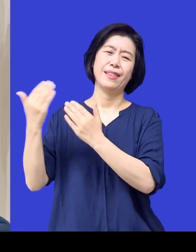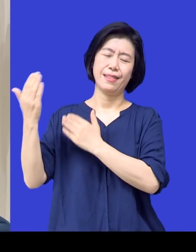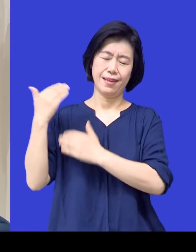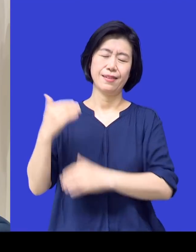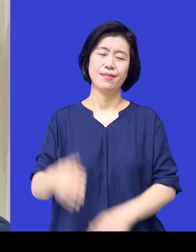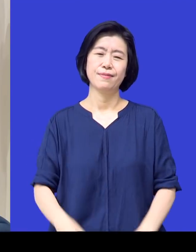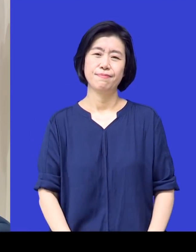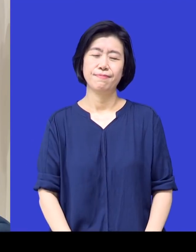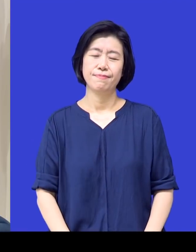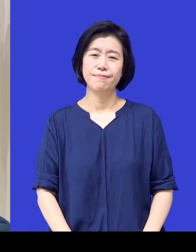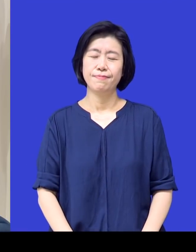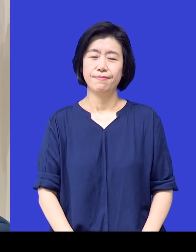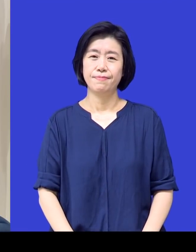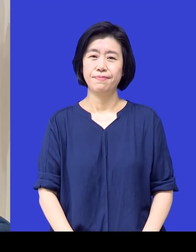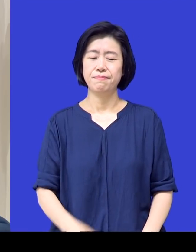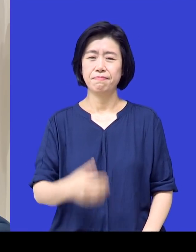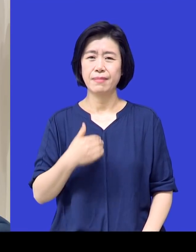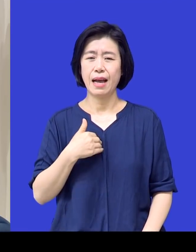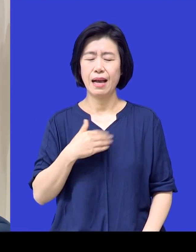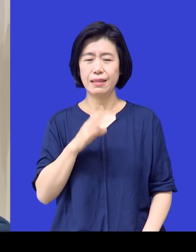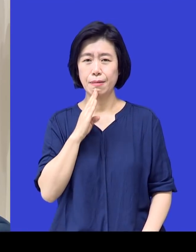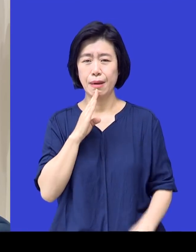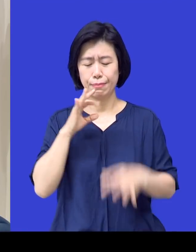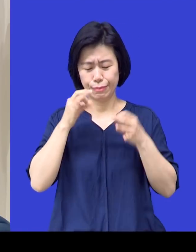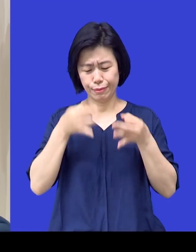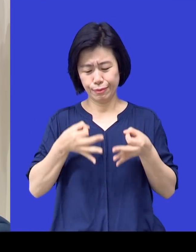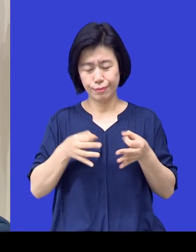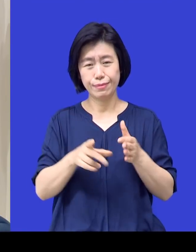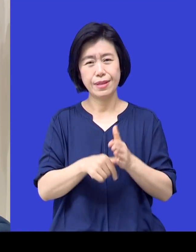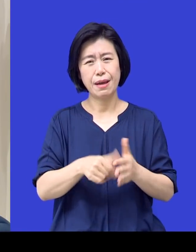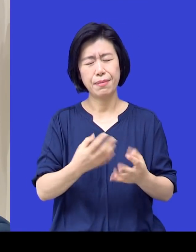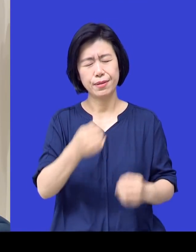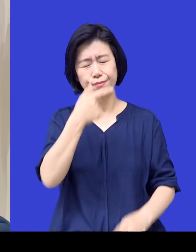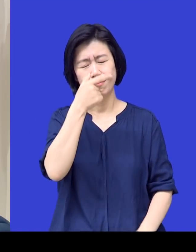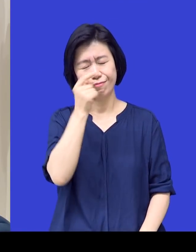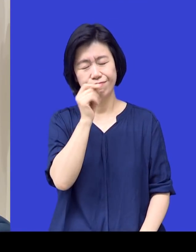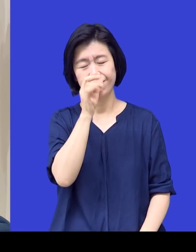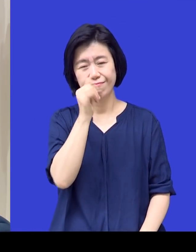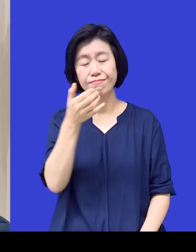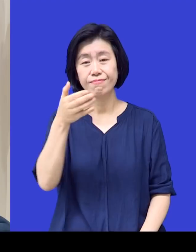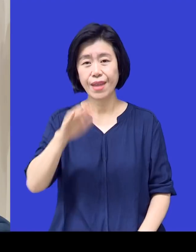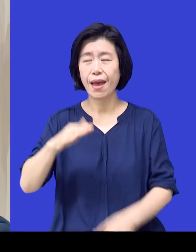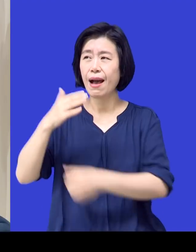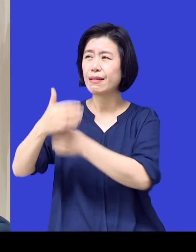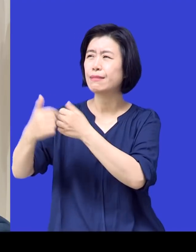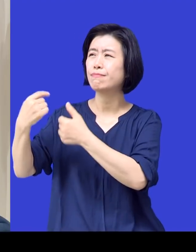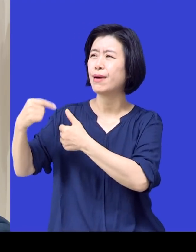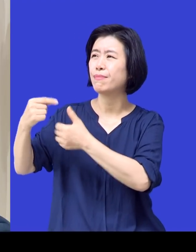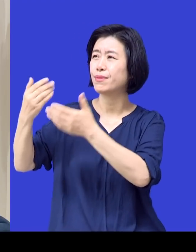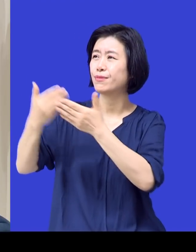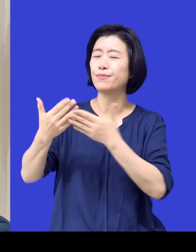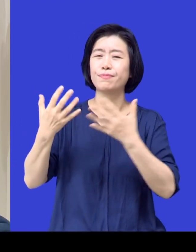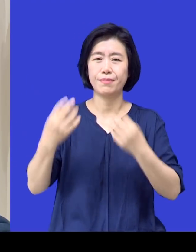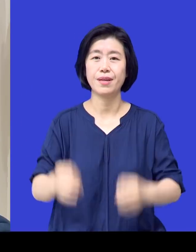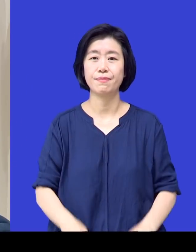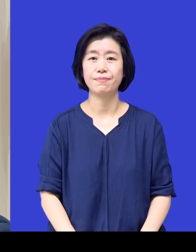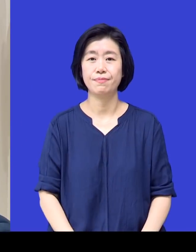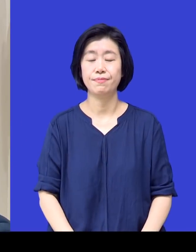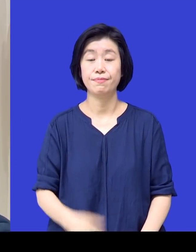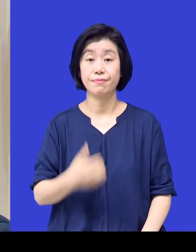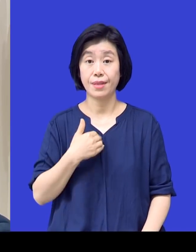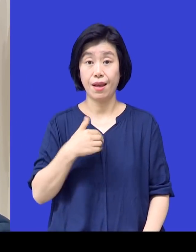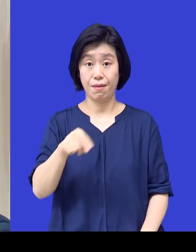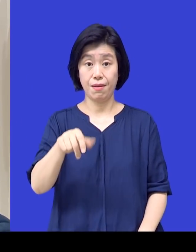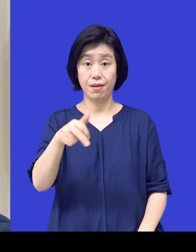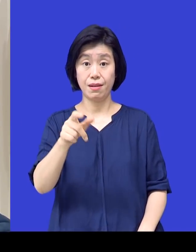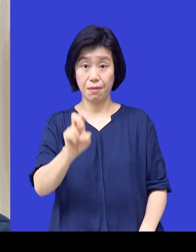많이 부족하고 못난 사람인데 하나님이 배우게 하시는 것 같아요. 네. 오히려 컴패션을 통해서 제가 너무 많이